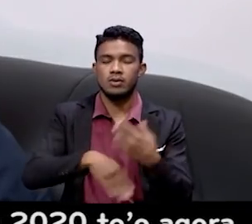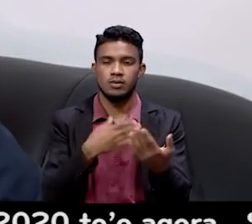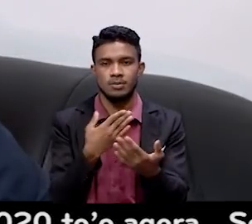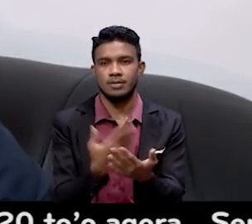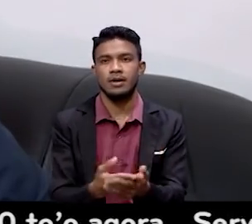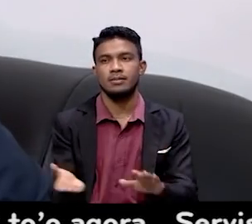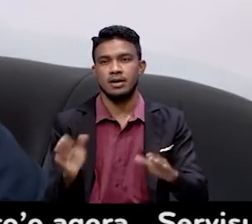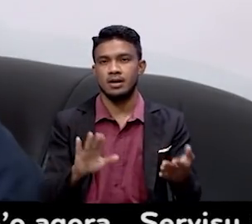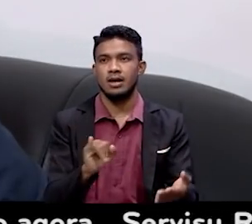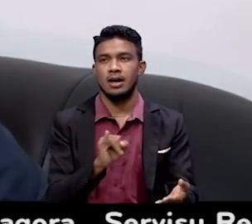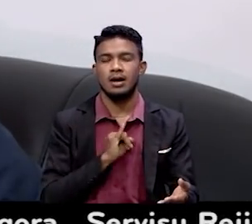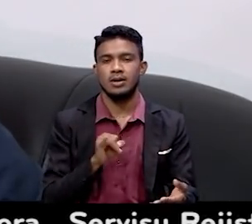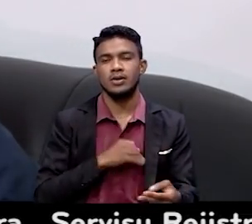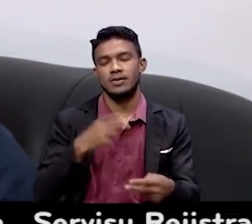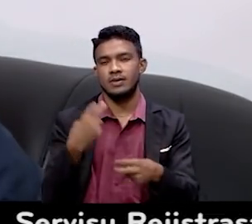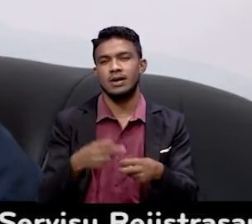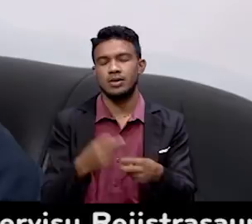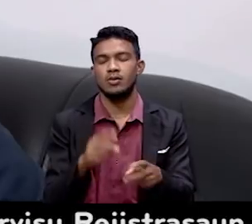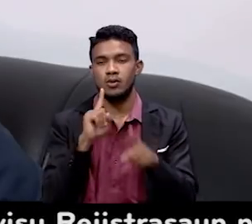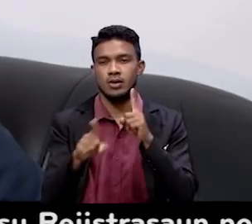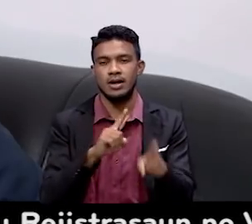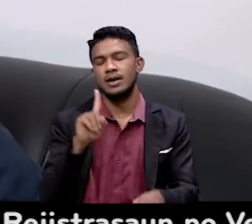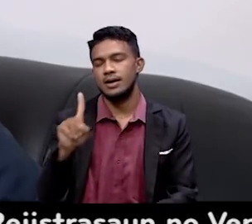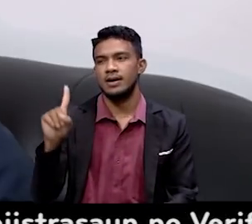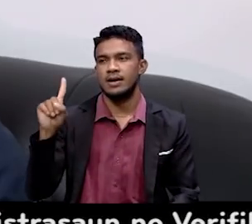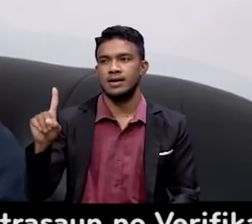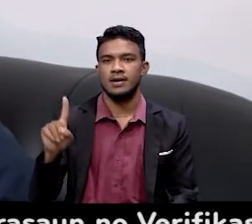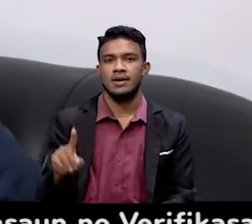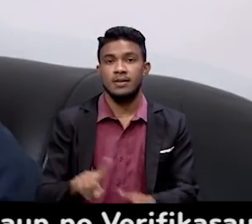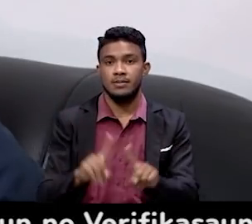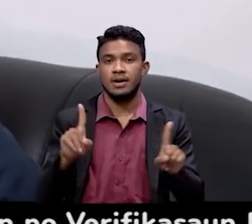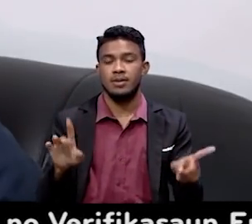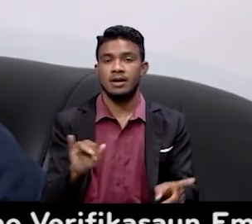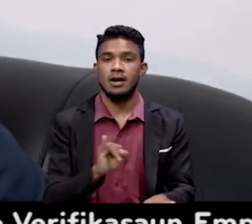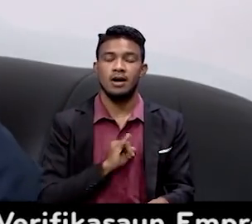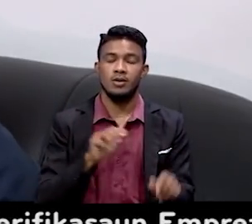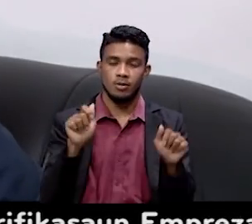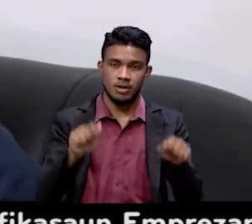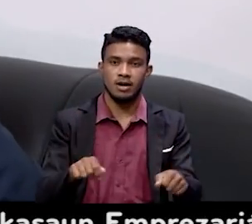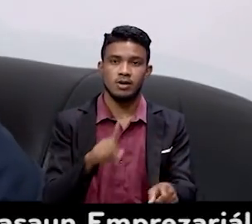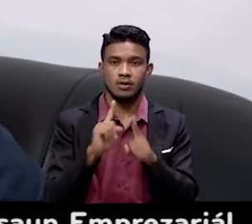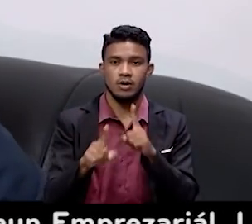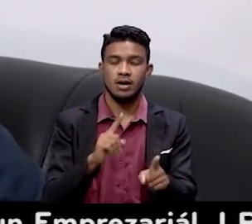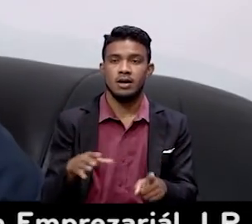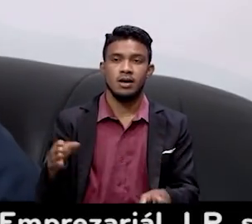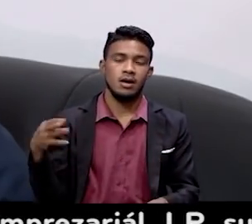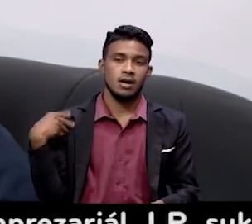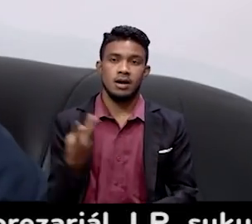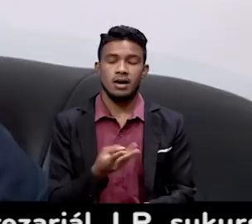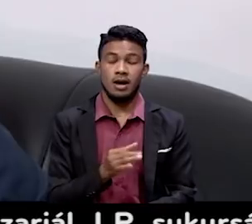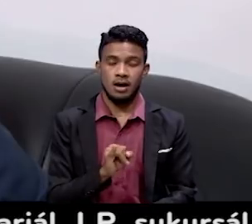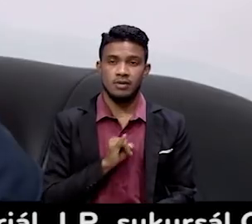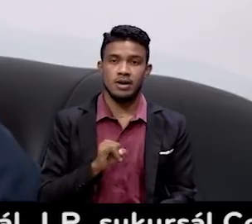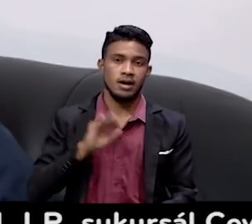Hau susara tu temi ida purida. Mai be hau beleng hau nia alin sir nabe mate ne mesak feto deit.